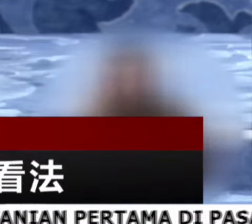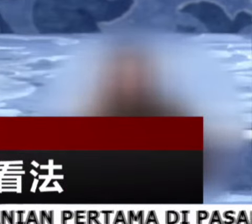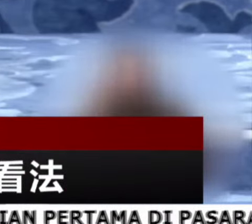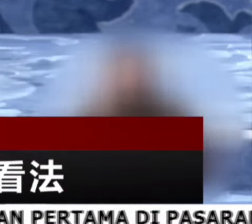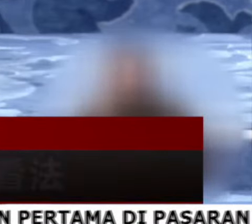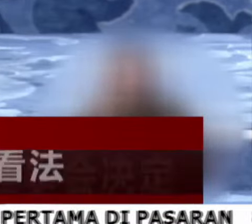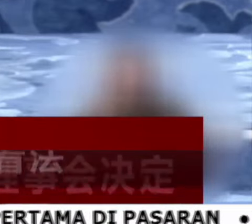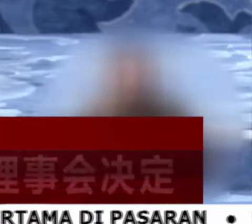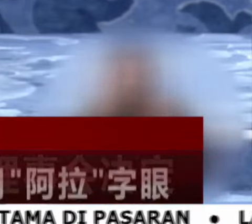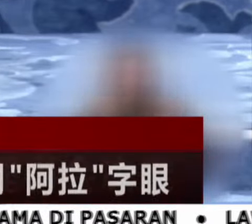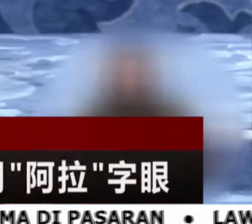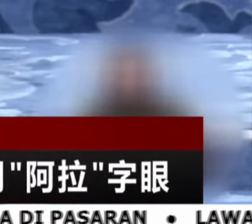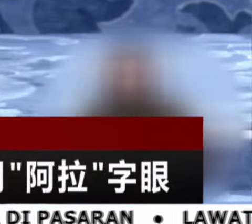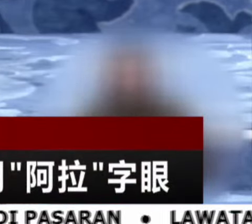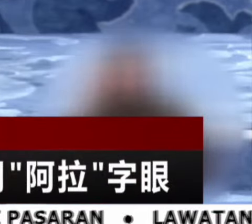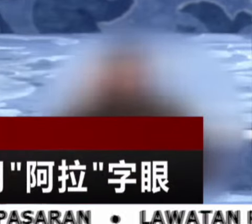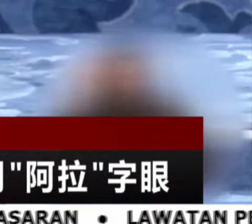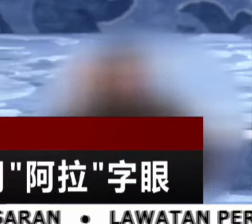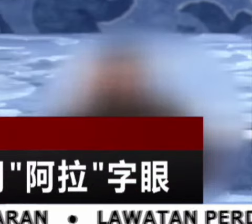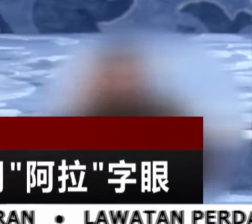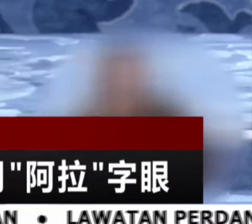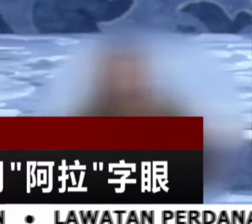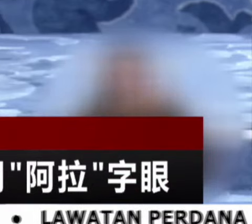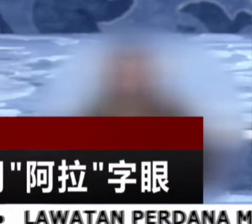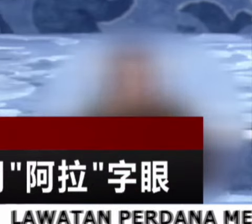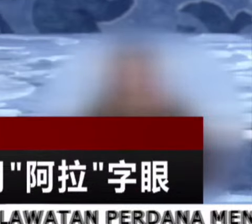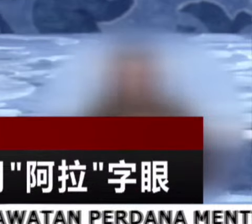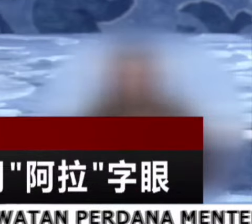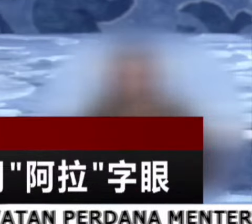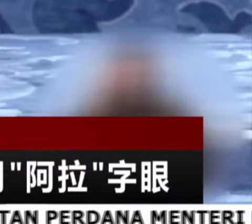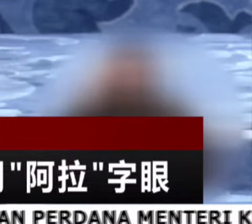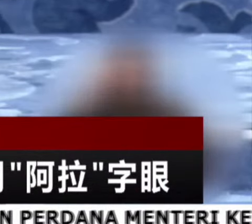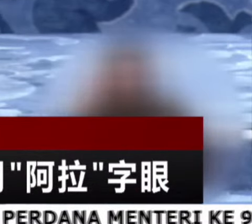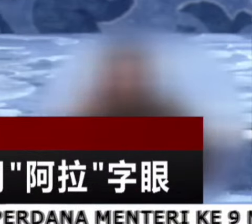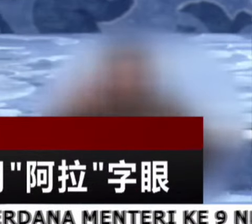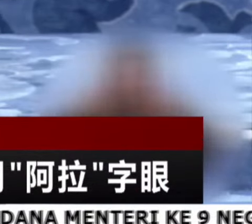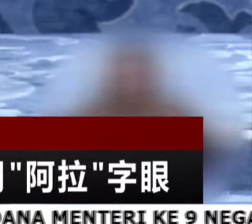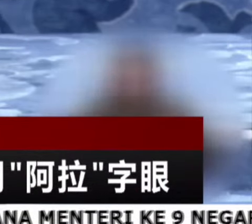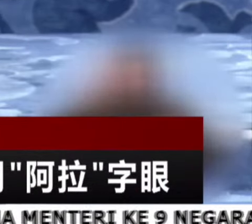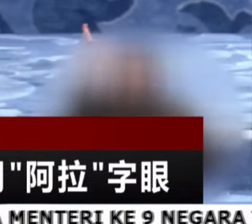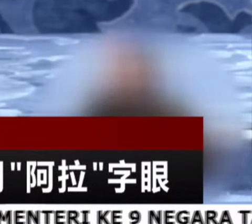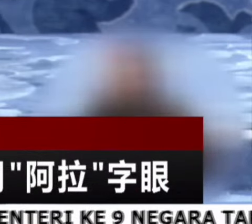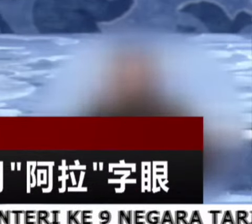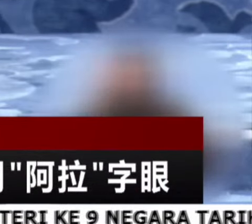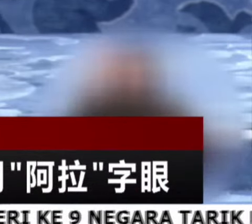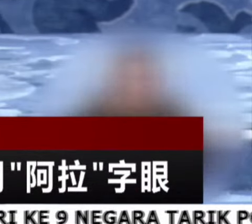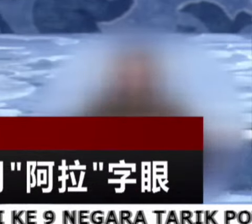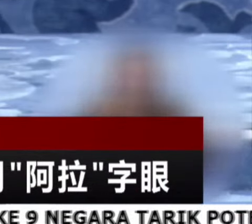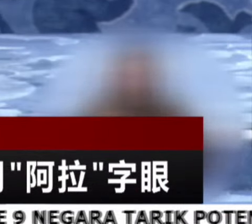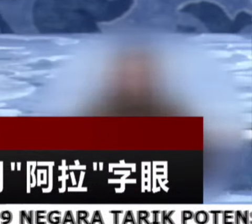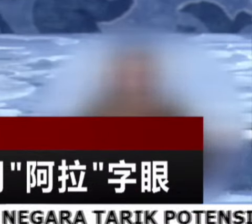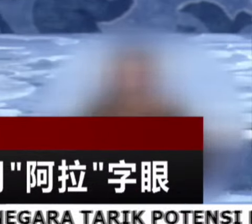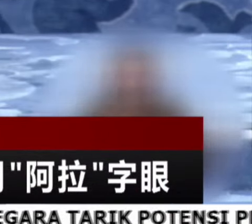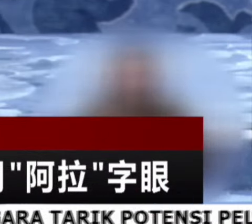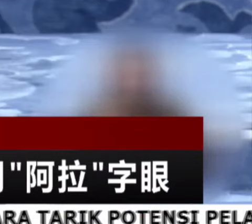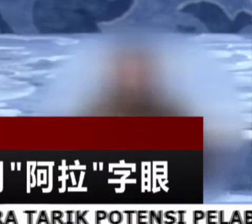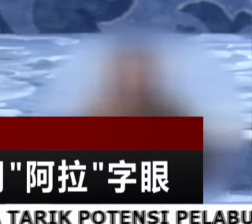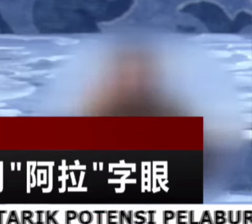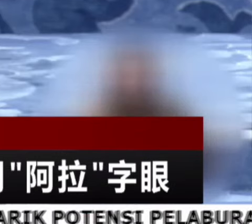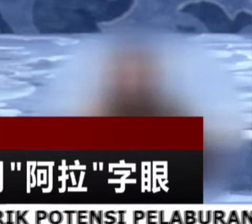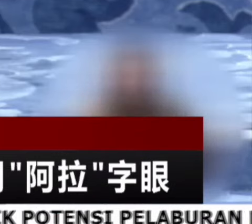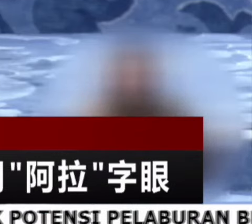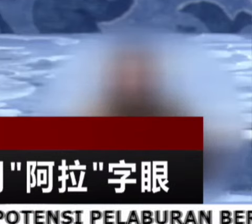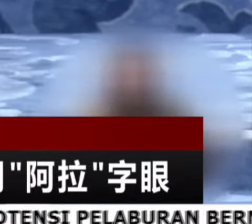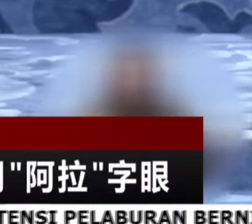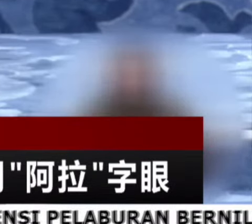peribadi. Pandangan yang diterima pakai, yang diterima oleh kerajaan hari ini dan sebelum ini pun, iaitu nama